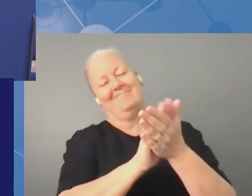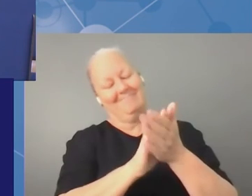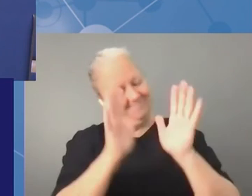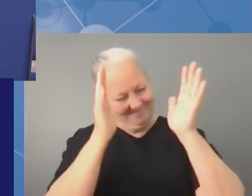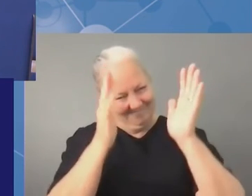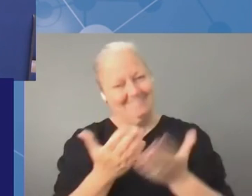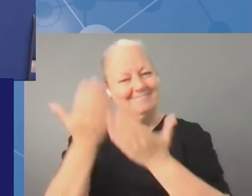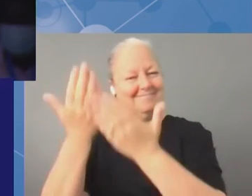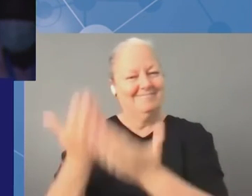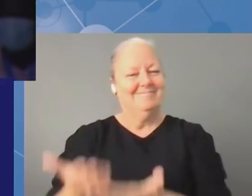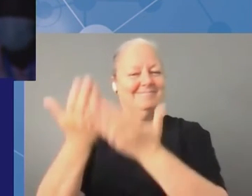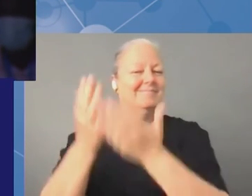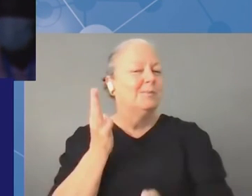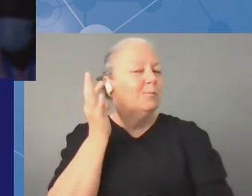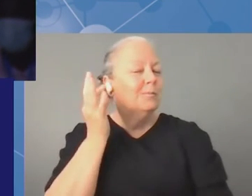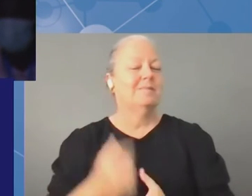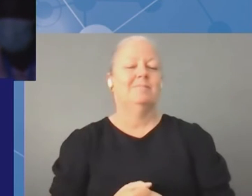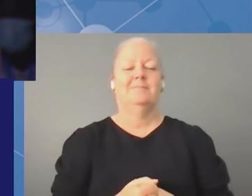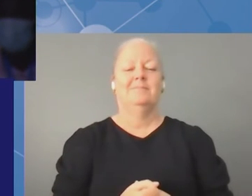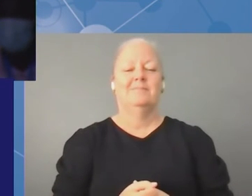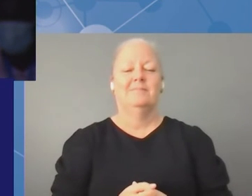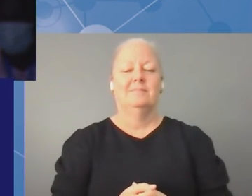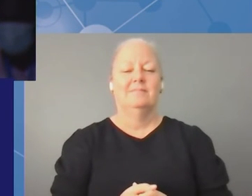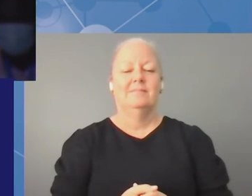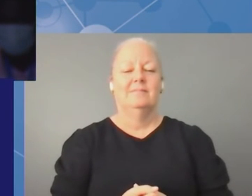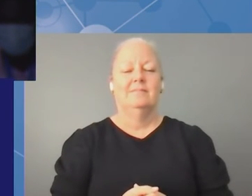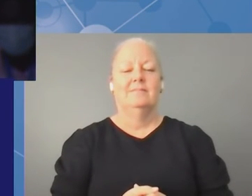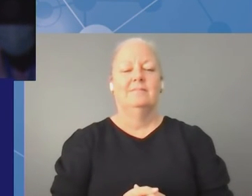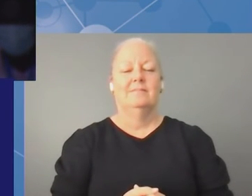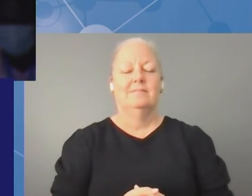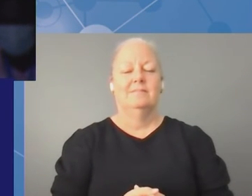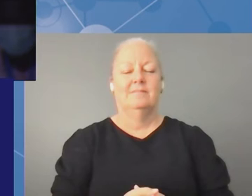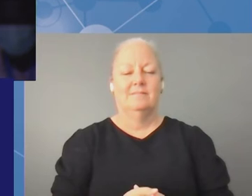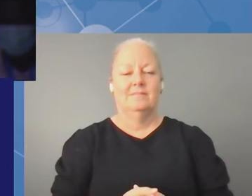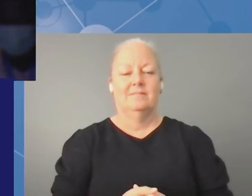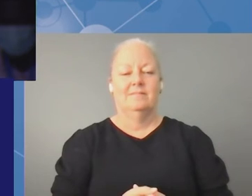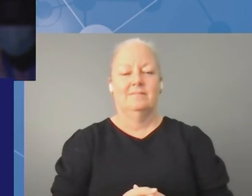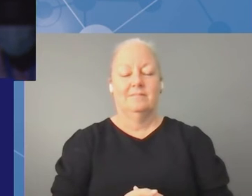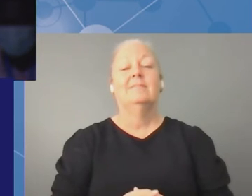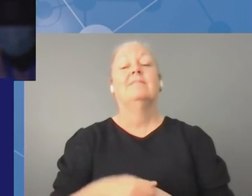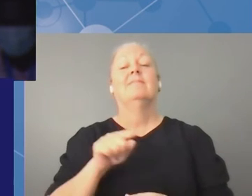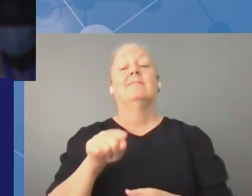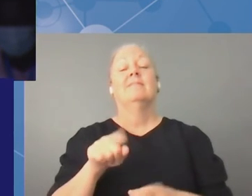здесь должны прозвучать бурные аплодисменты. Да, пожалуйста, бурные аплодисменты Сарине и ее команде.